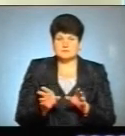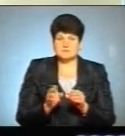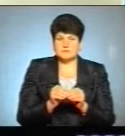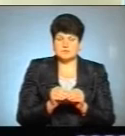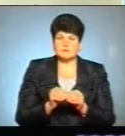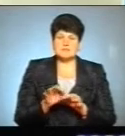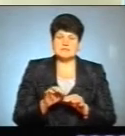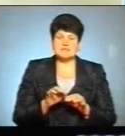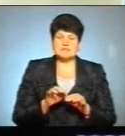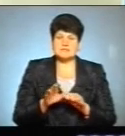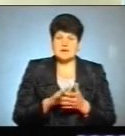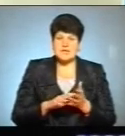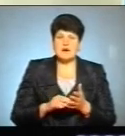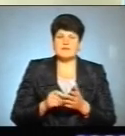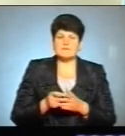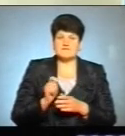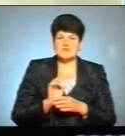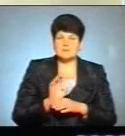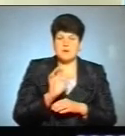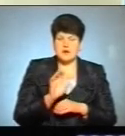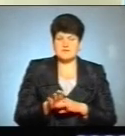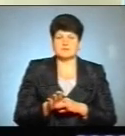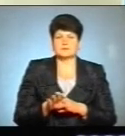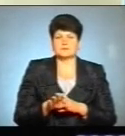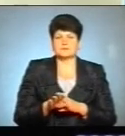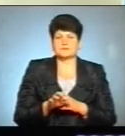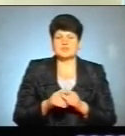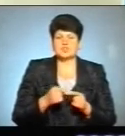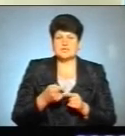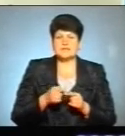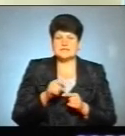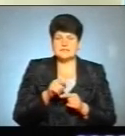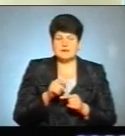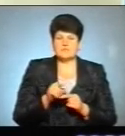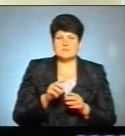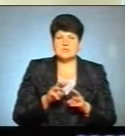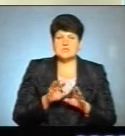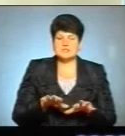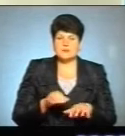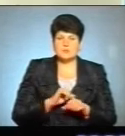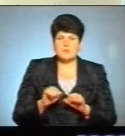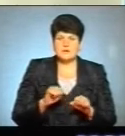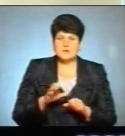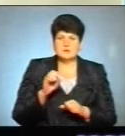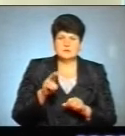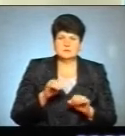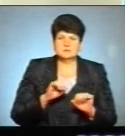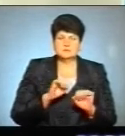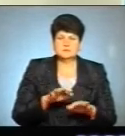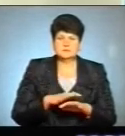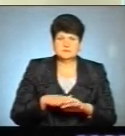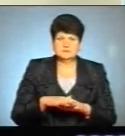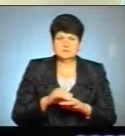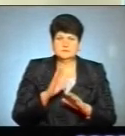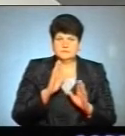прикріпивши файлами, відправити через цей веб-ресурс до місцевого управління соціального захисту населення. І